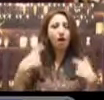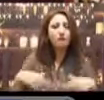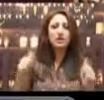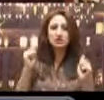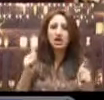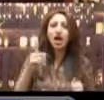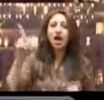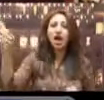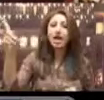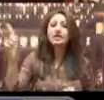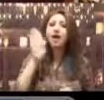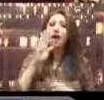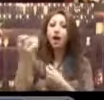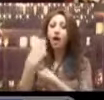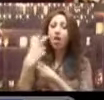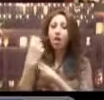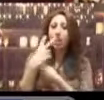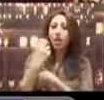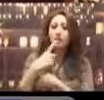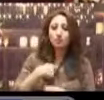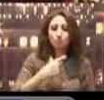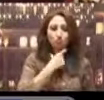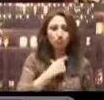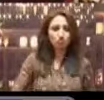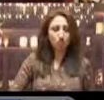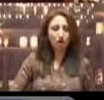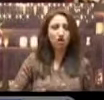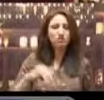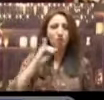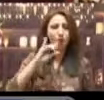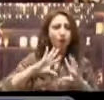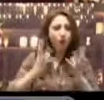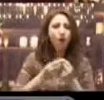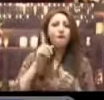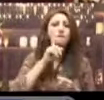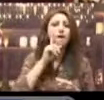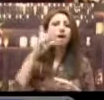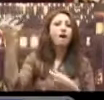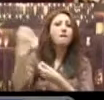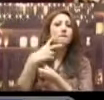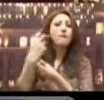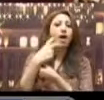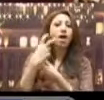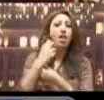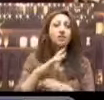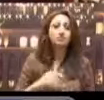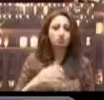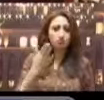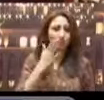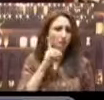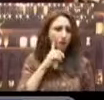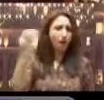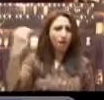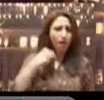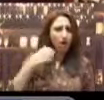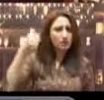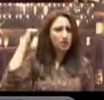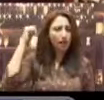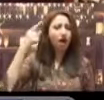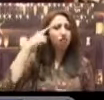كتير جدا جدا جدا برضو في شخصيتي، وكان ليها كلام دايما ما انساهوش، يعني كلام دايما اثر في حياتي جدا.